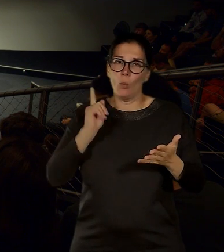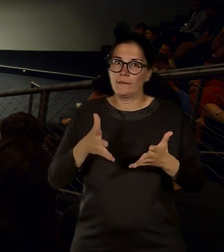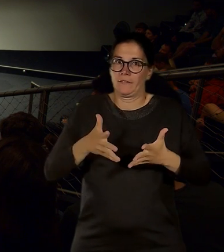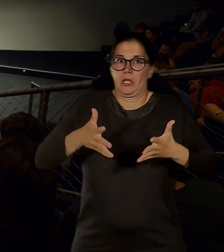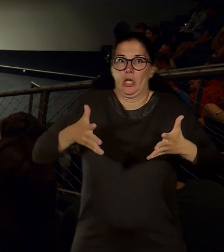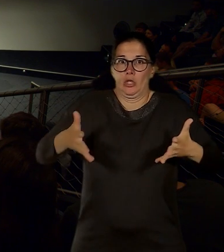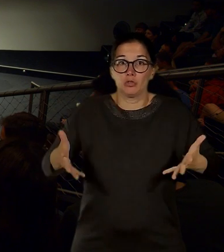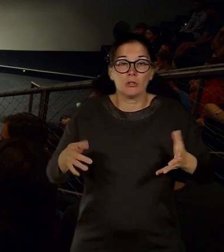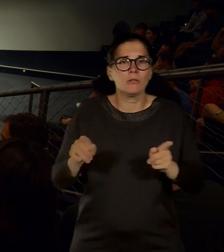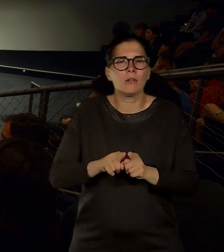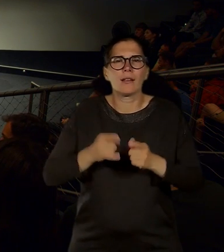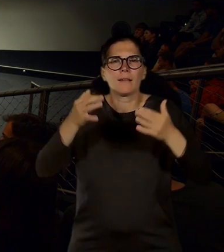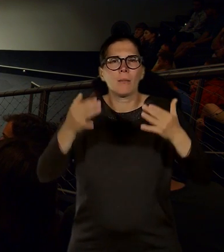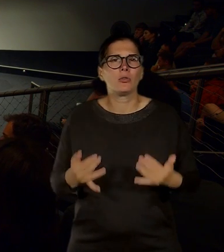nepočítá